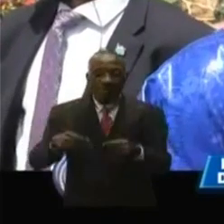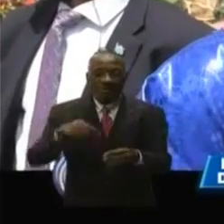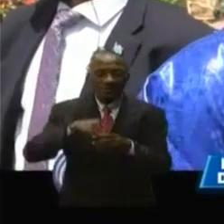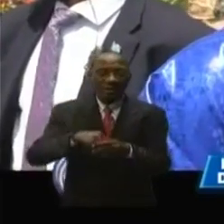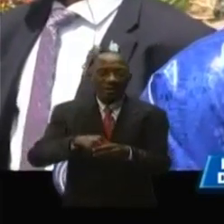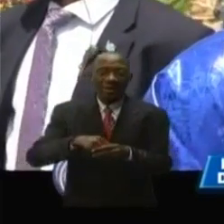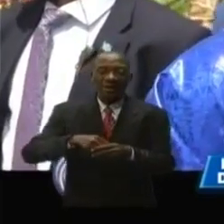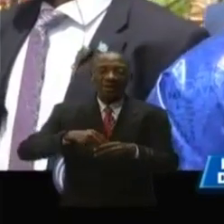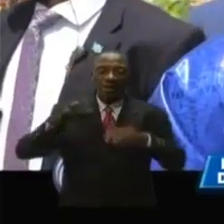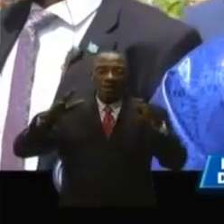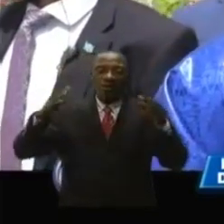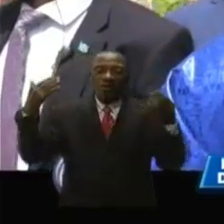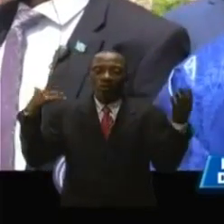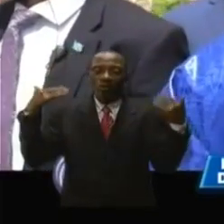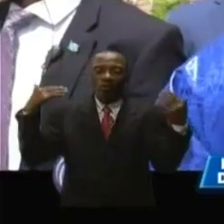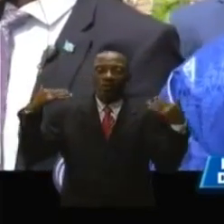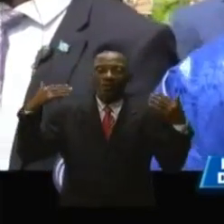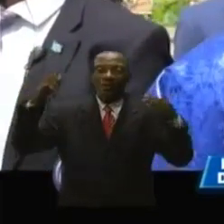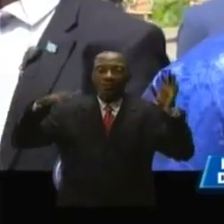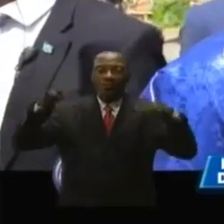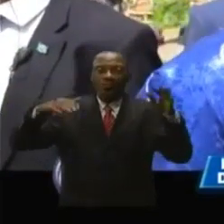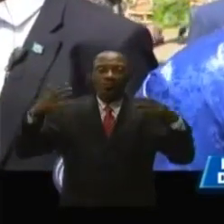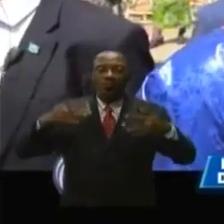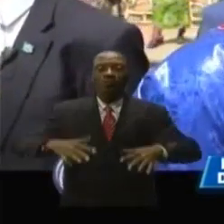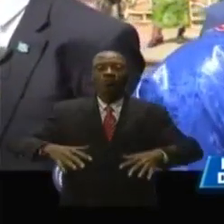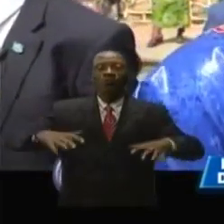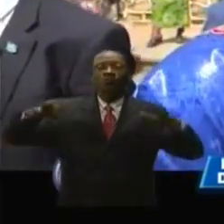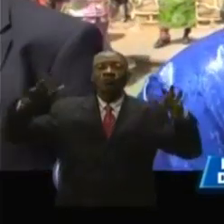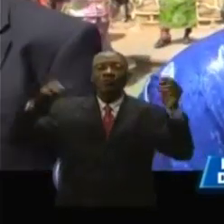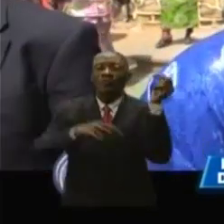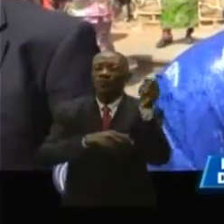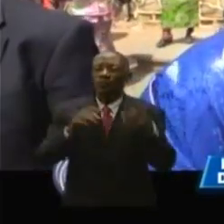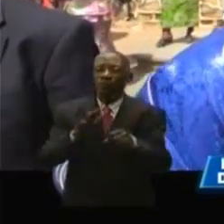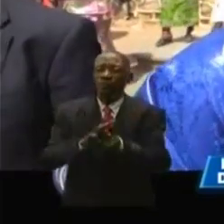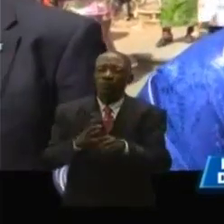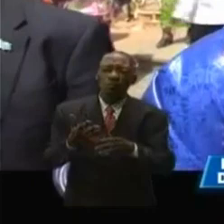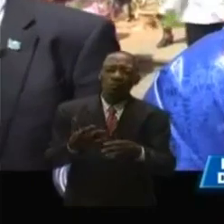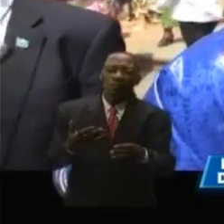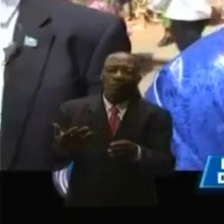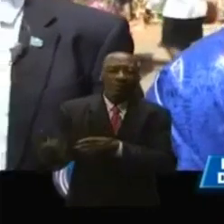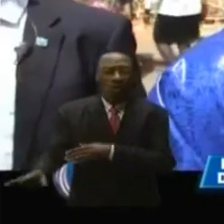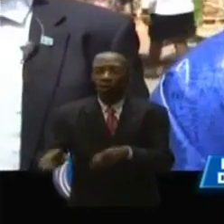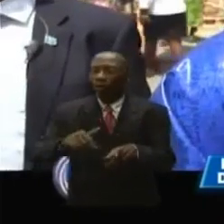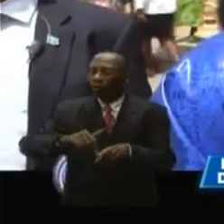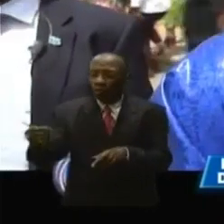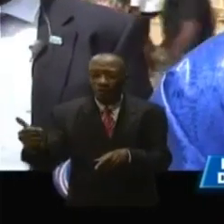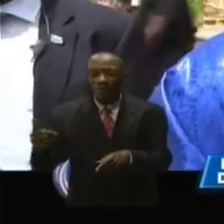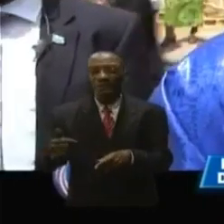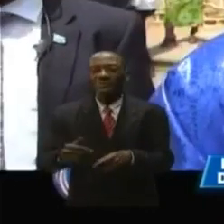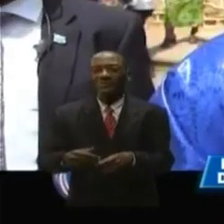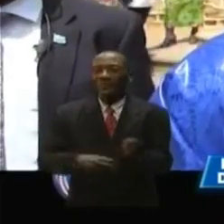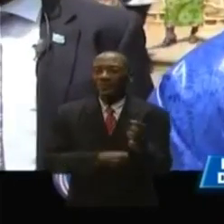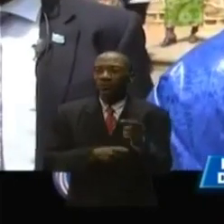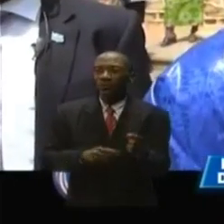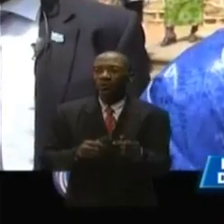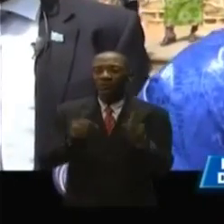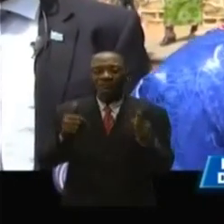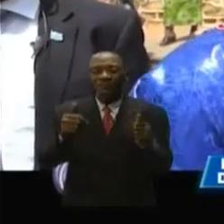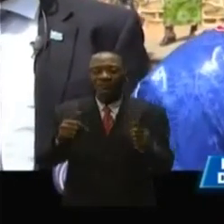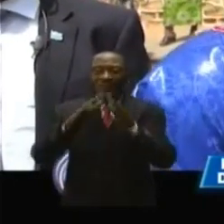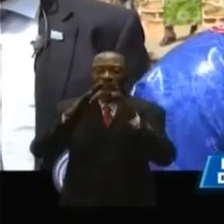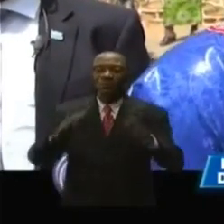je pense que la République démocratique du Congo, nous aurons une paix durable dans ce que nous sommes en train de mener